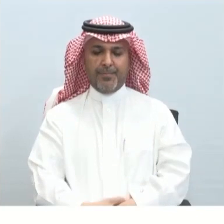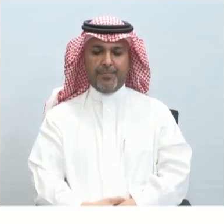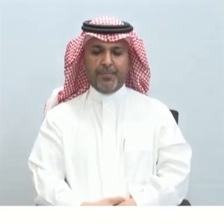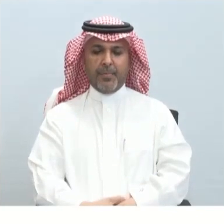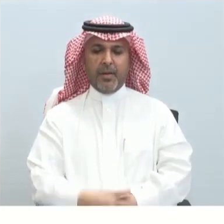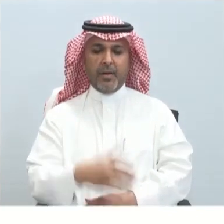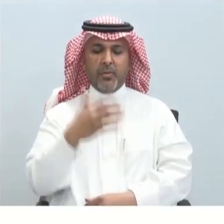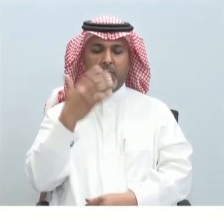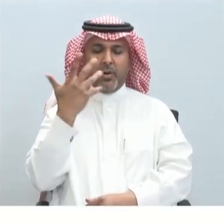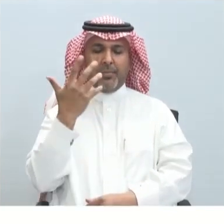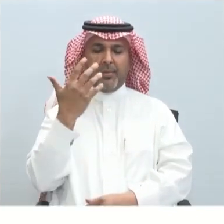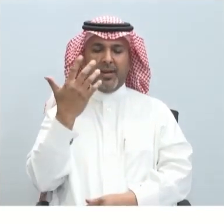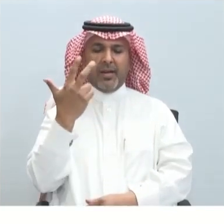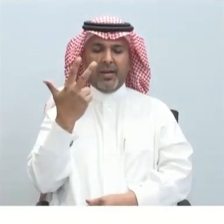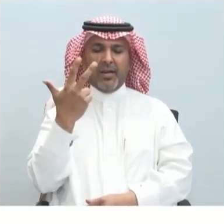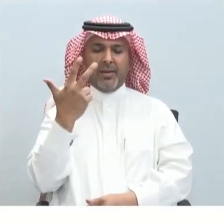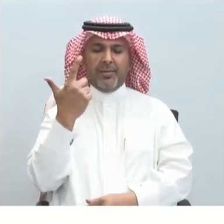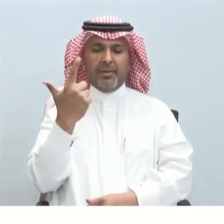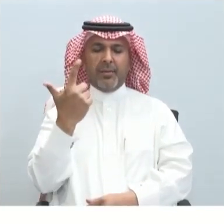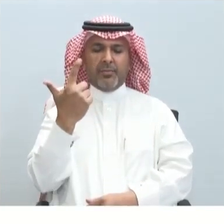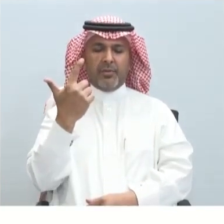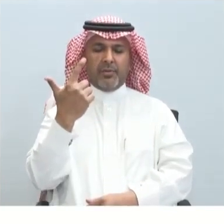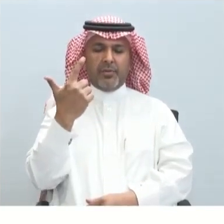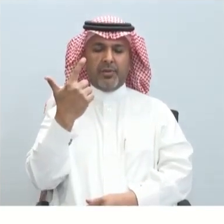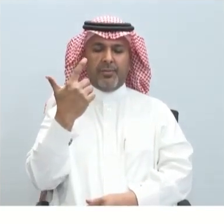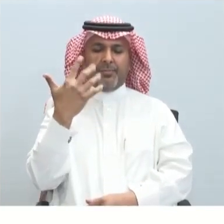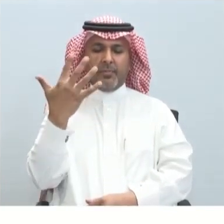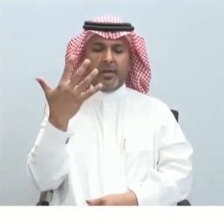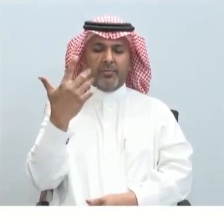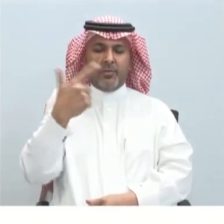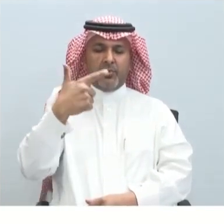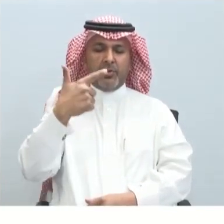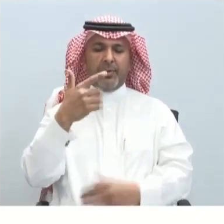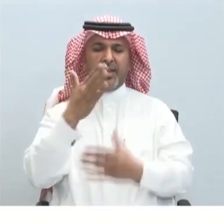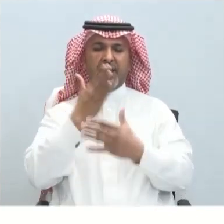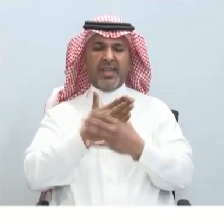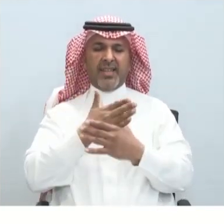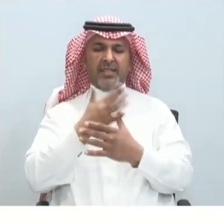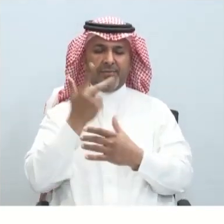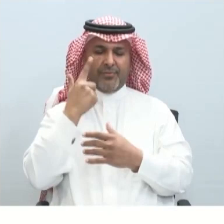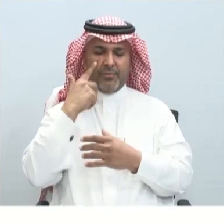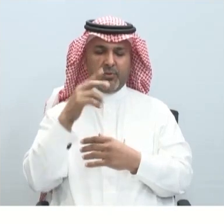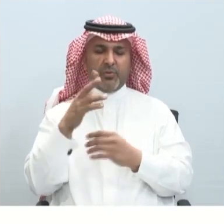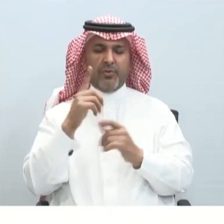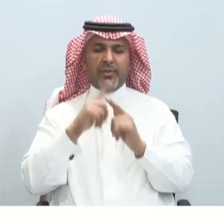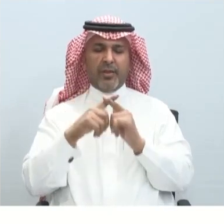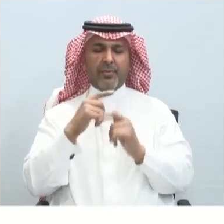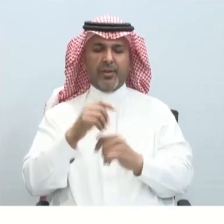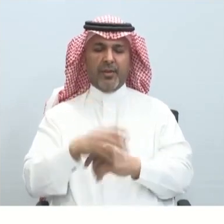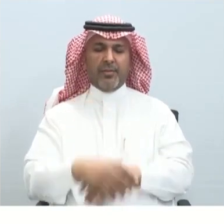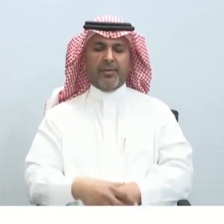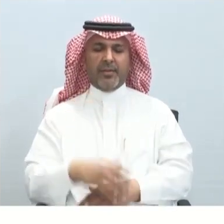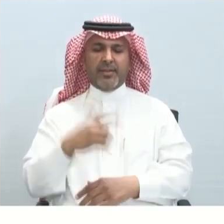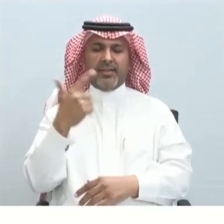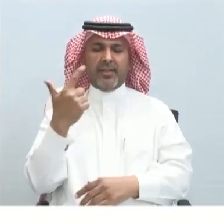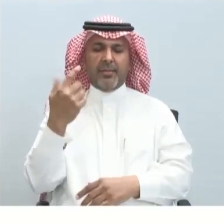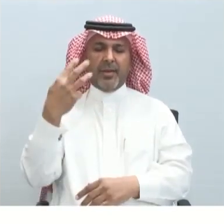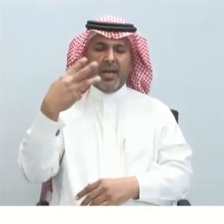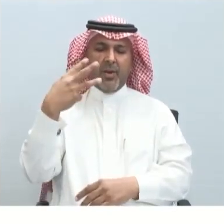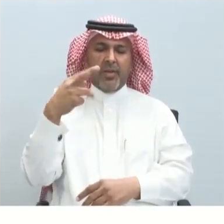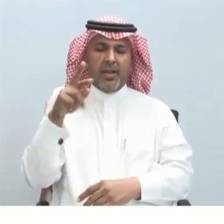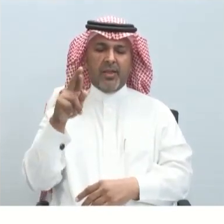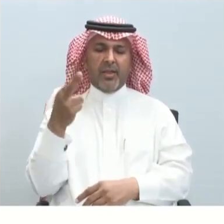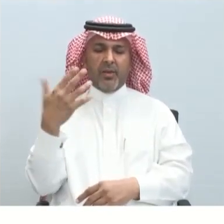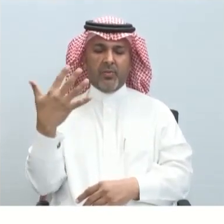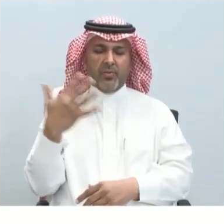معي هنا ميه في 200 في ساين 37 ونص طبعا نصف الخمسه واربعين